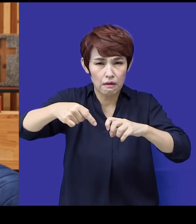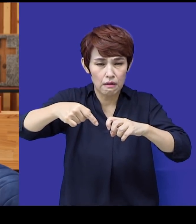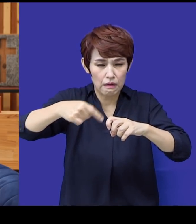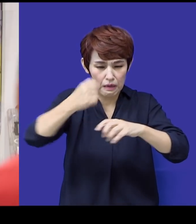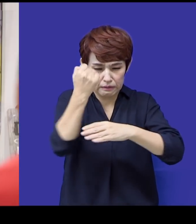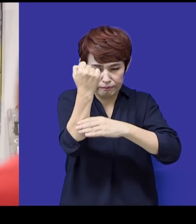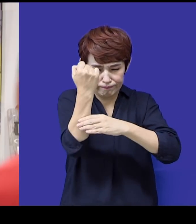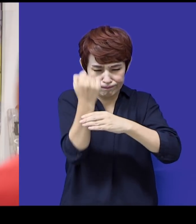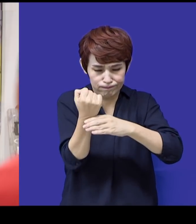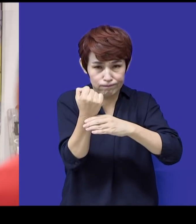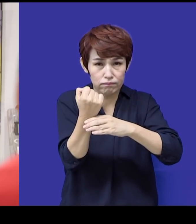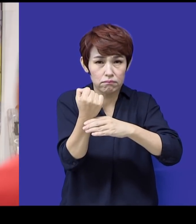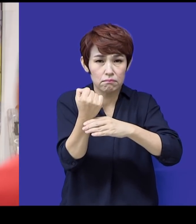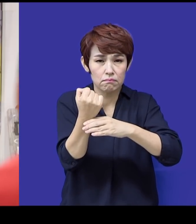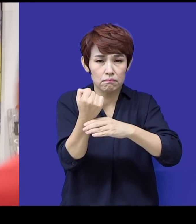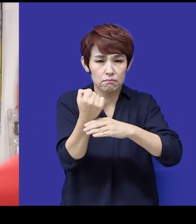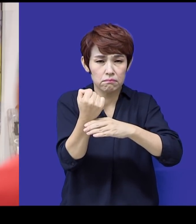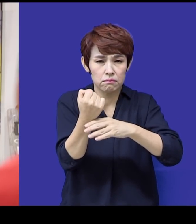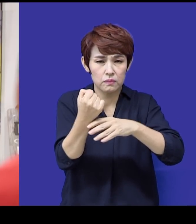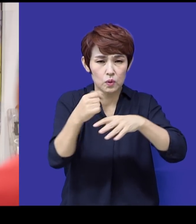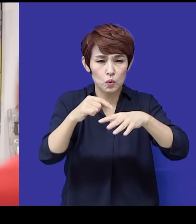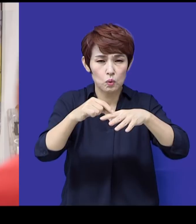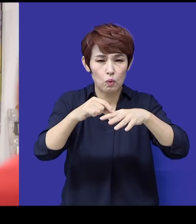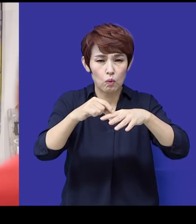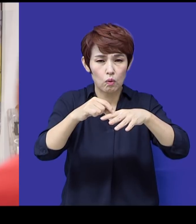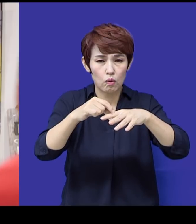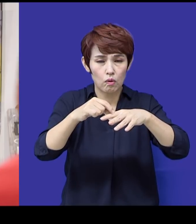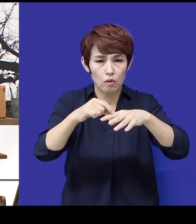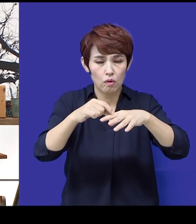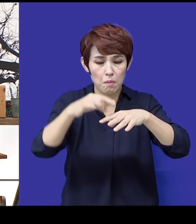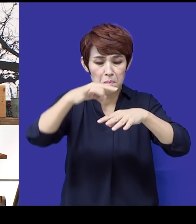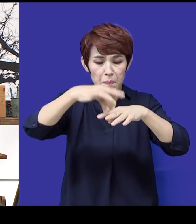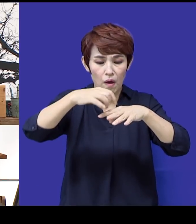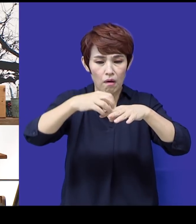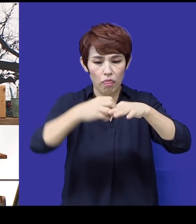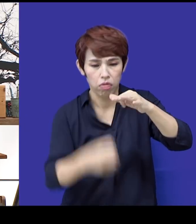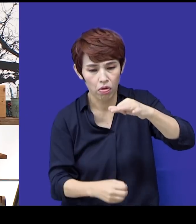이제 어느 순간 이게 이 손마디에 뼈가 빠져나가요.